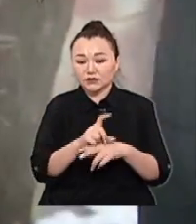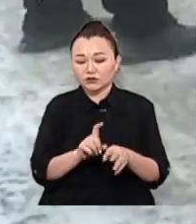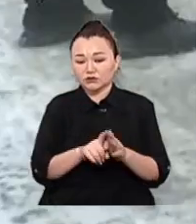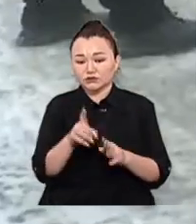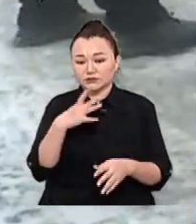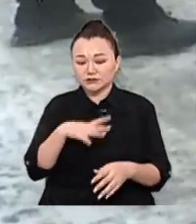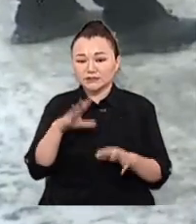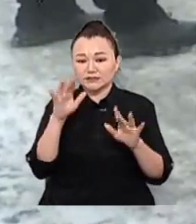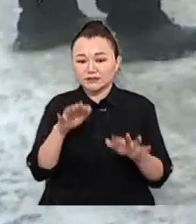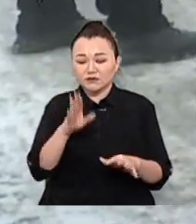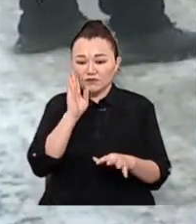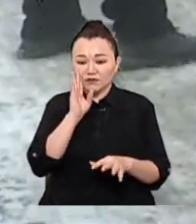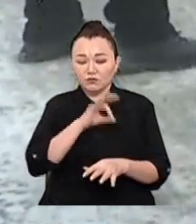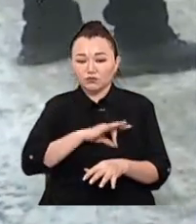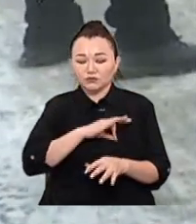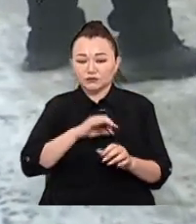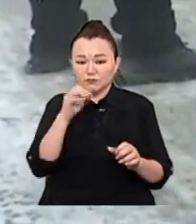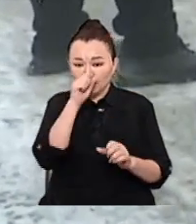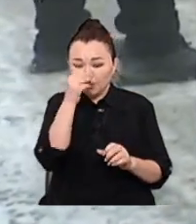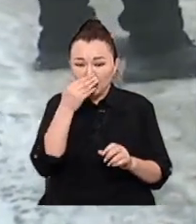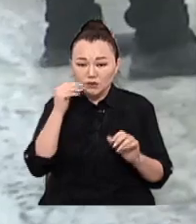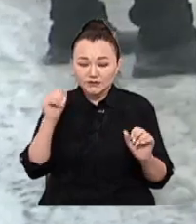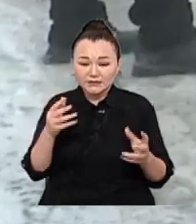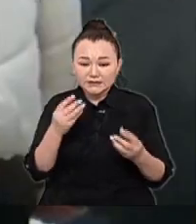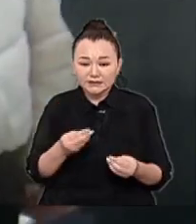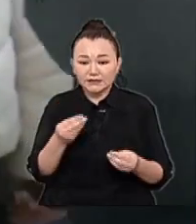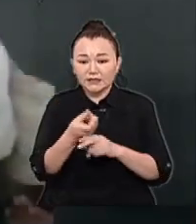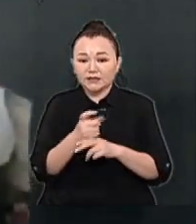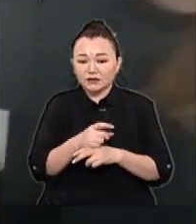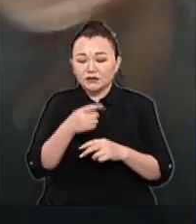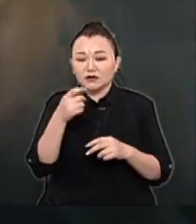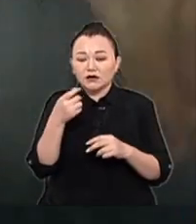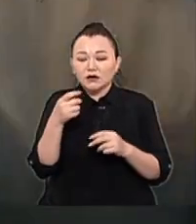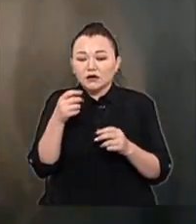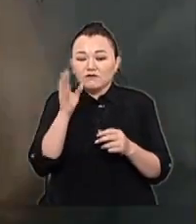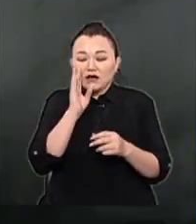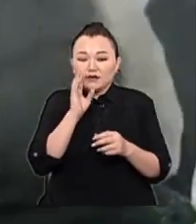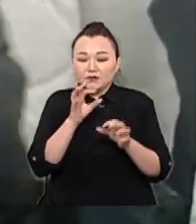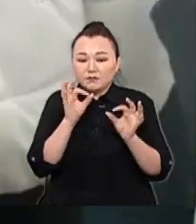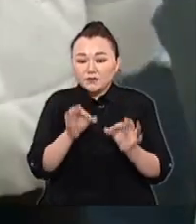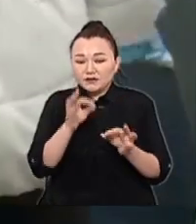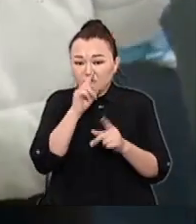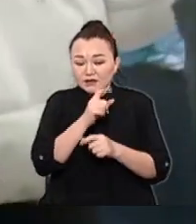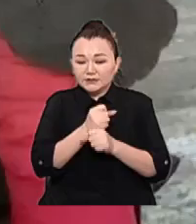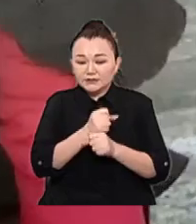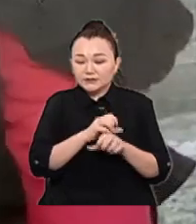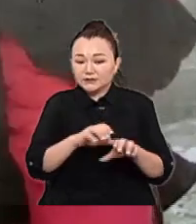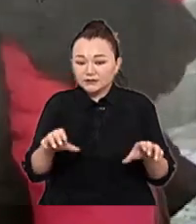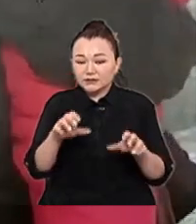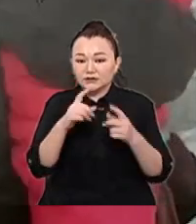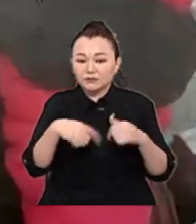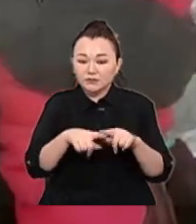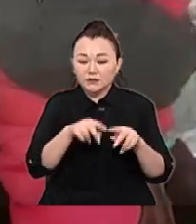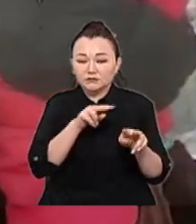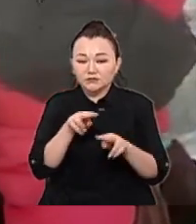суын пайдаланып жүр. Ал аязды күнде ауылдықтарды әбігерге салған жағдайға ауыз су құбырларын дұрыс жүргізбеген мердігер мен оған бақылау